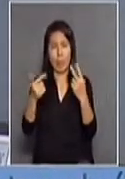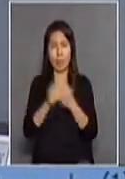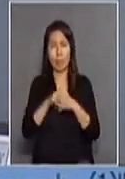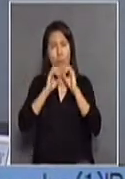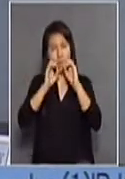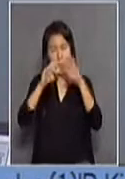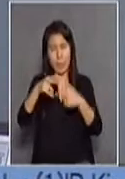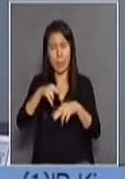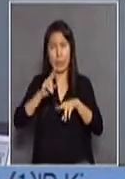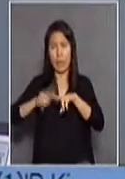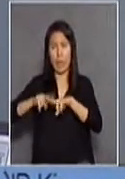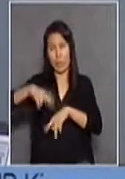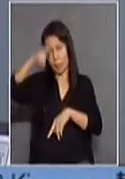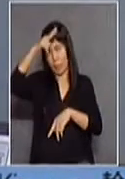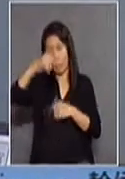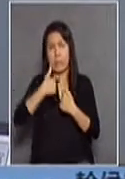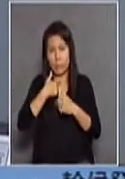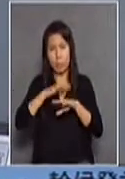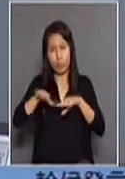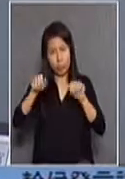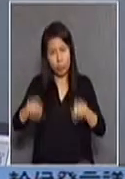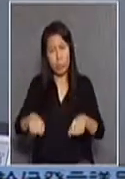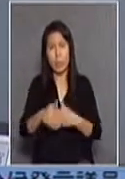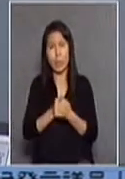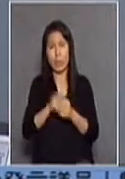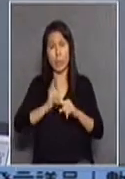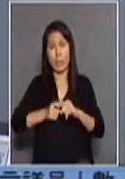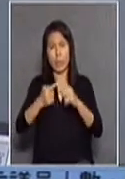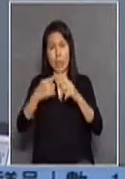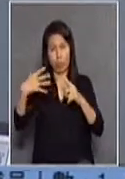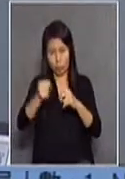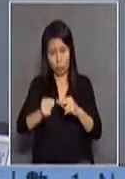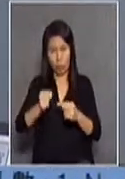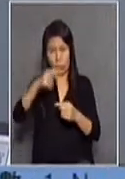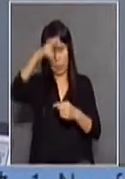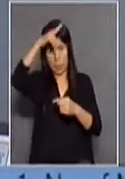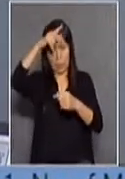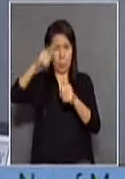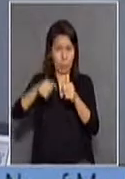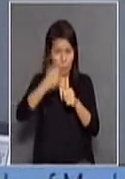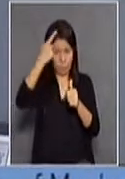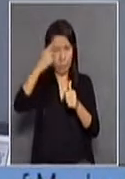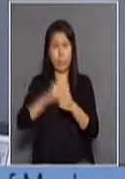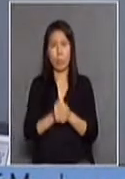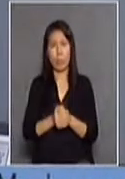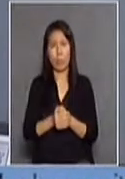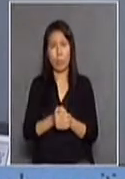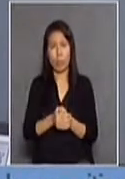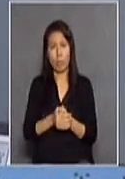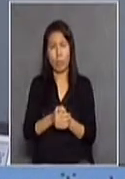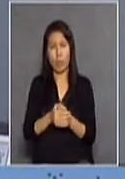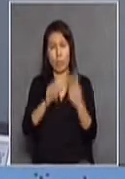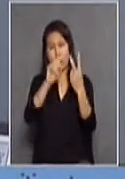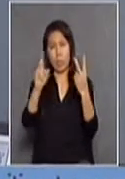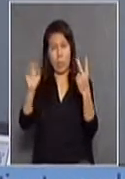共政府和解，實行民主憲政。大佬，2010